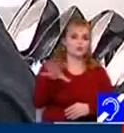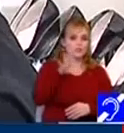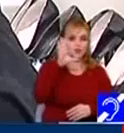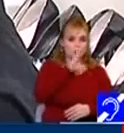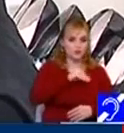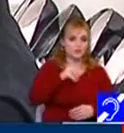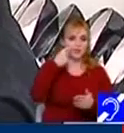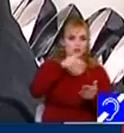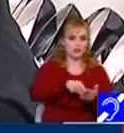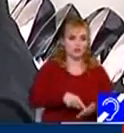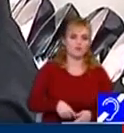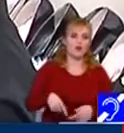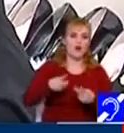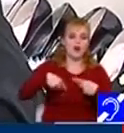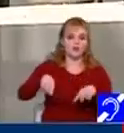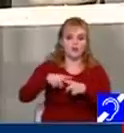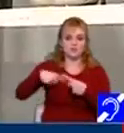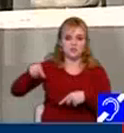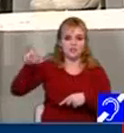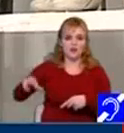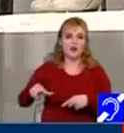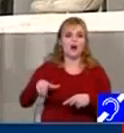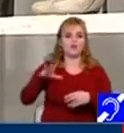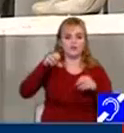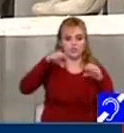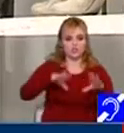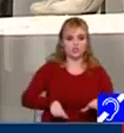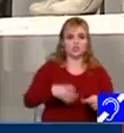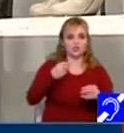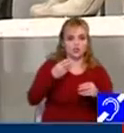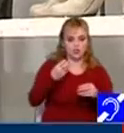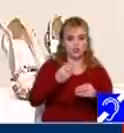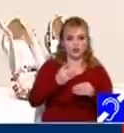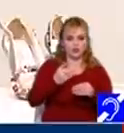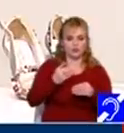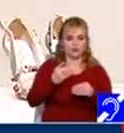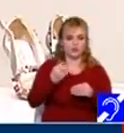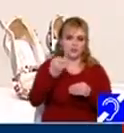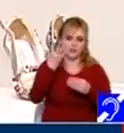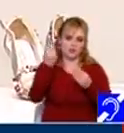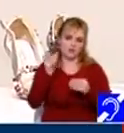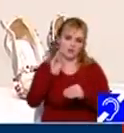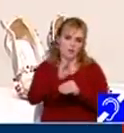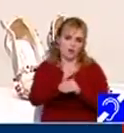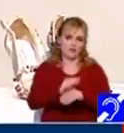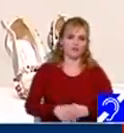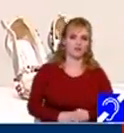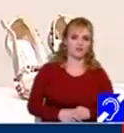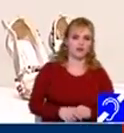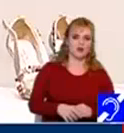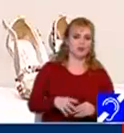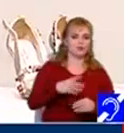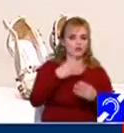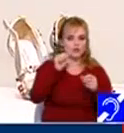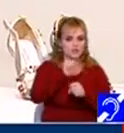să ajungă la târg, organizatoarele au decis să-l prelungească și după Revelion. Târgul nu se termină aici. Nu ne oprim la aceste